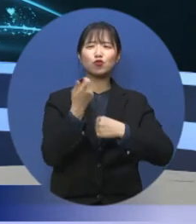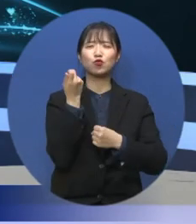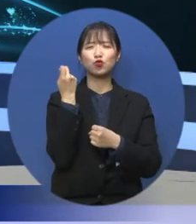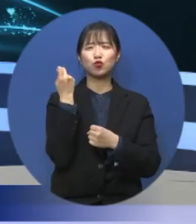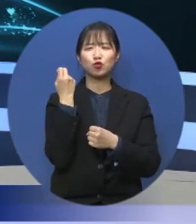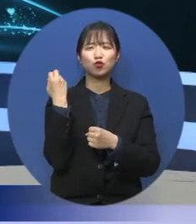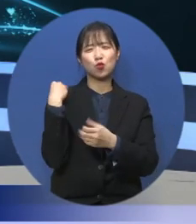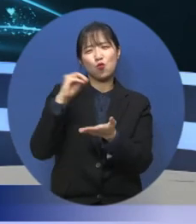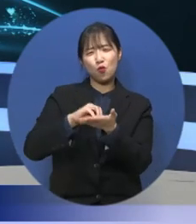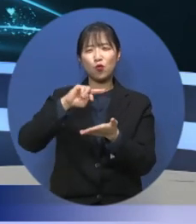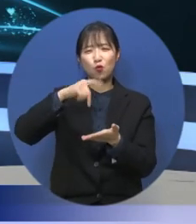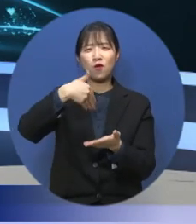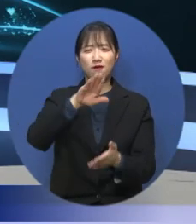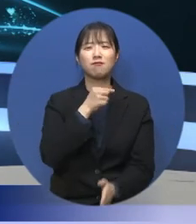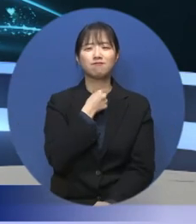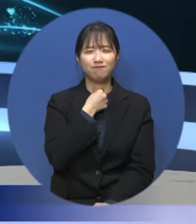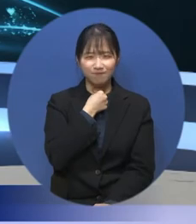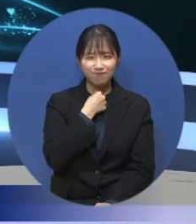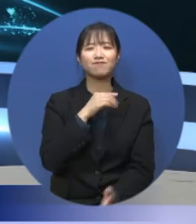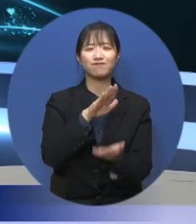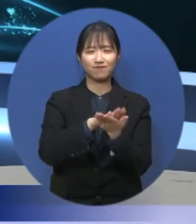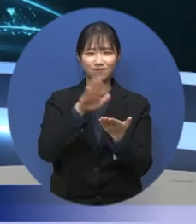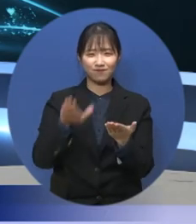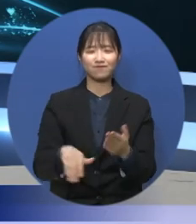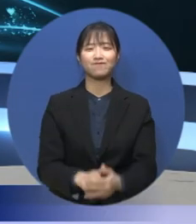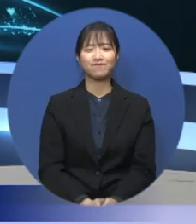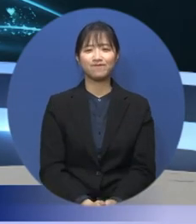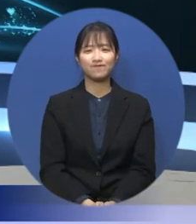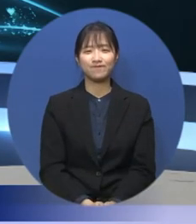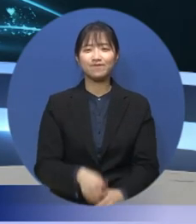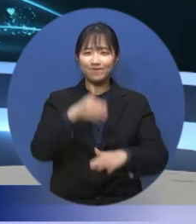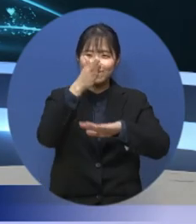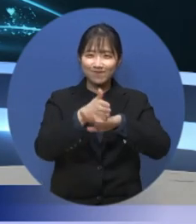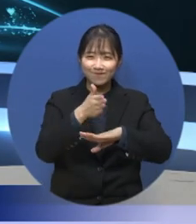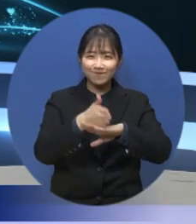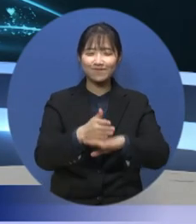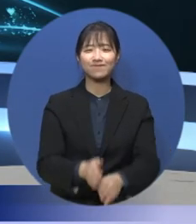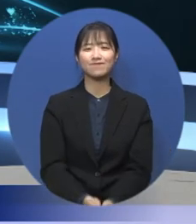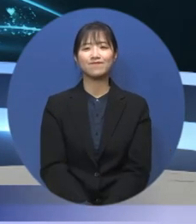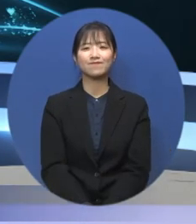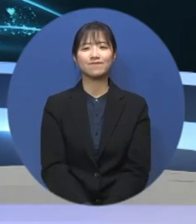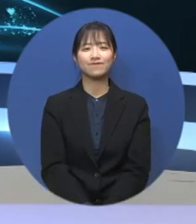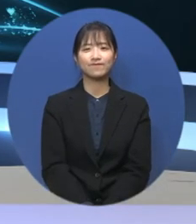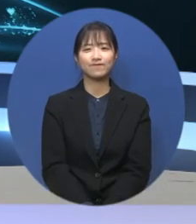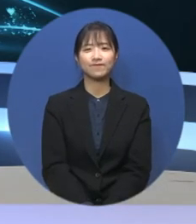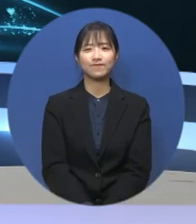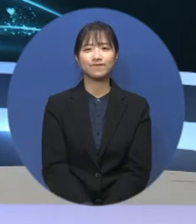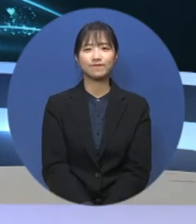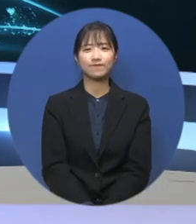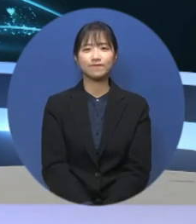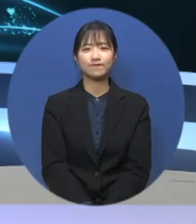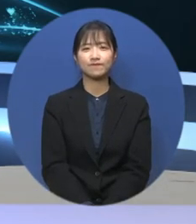있기를 소망합니다. 이상 복지TV 뉴스를 마칩니다. 시청해주신 여러분 고맙습니다.